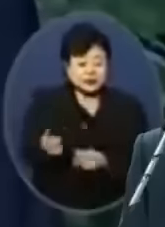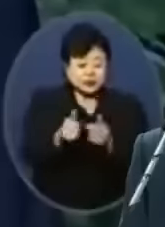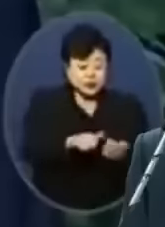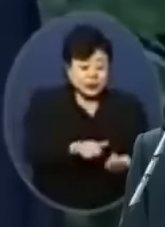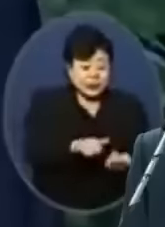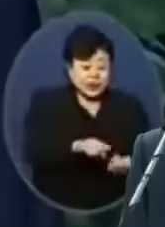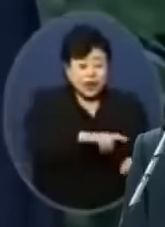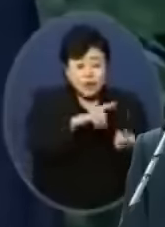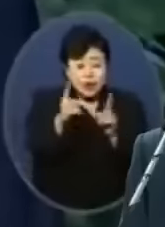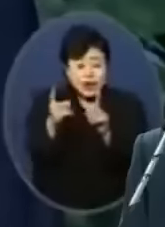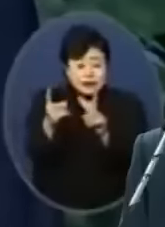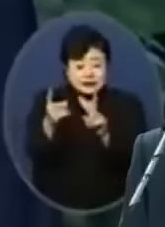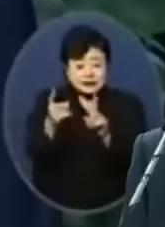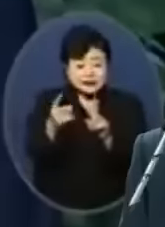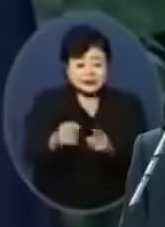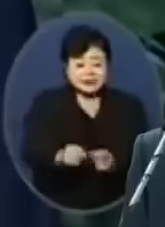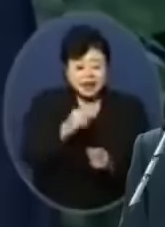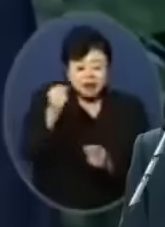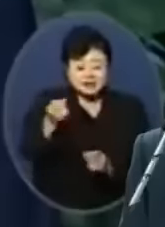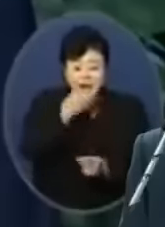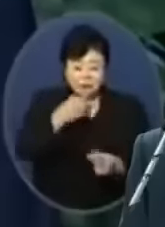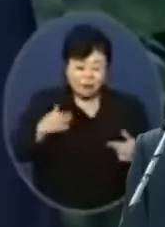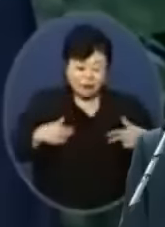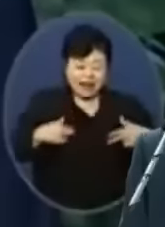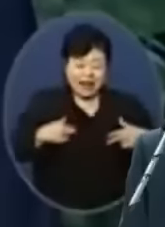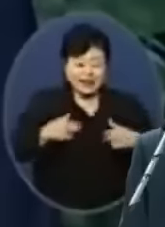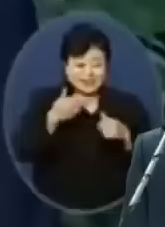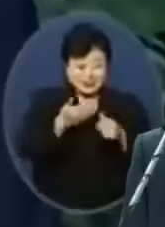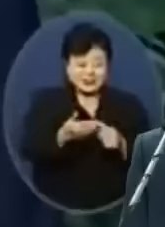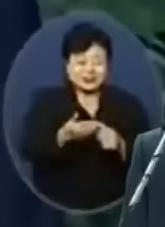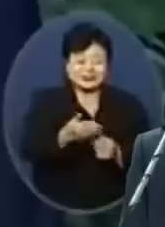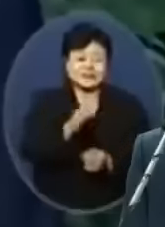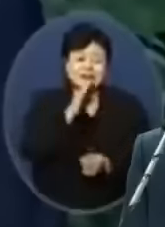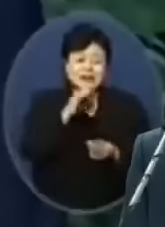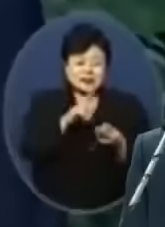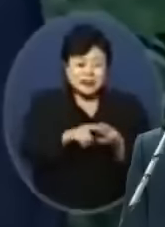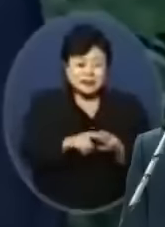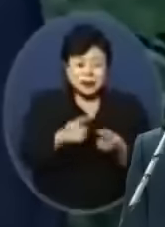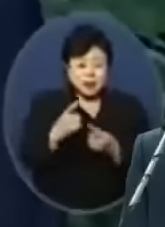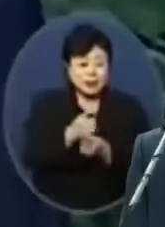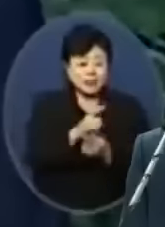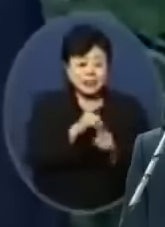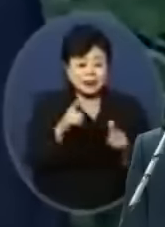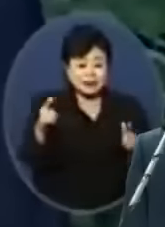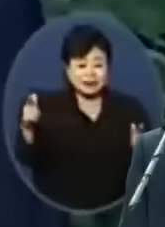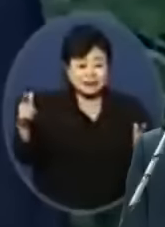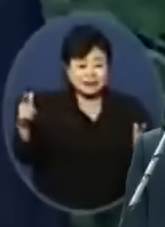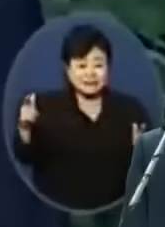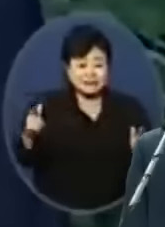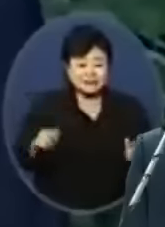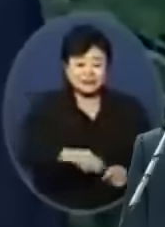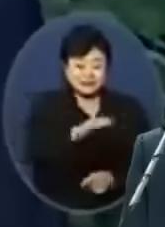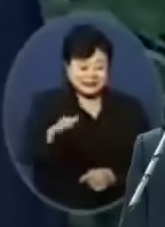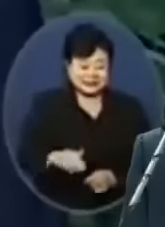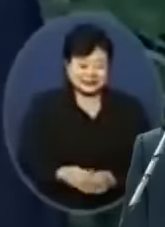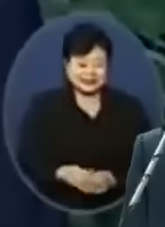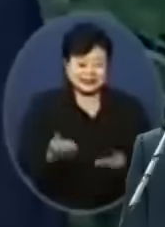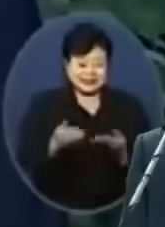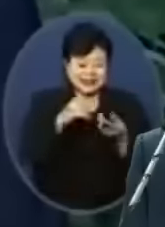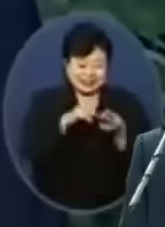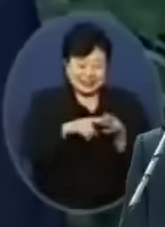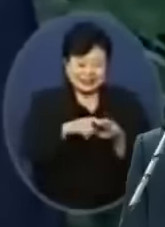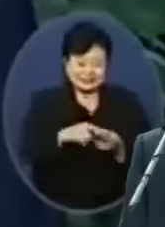죽었다가 부활하셔서 영생 복락을 우리에게 주신 이 사실은 변하지 않습니다. 우리는 이